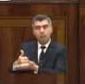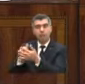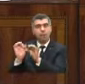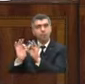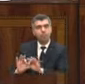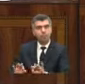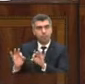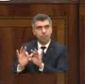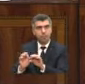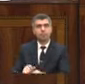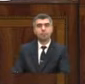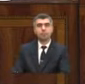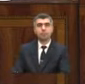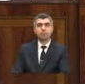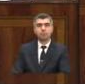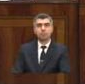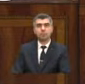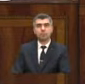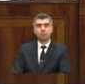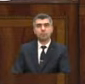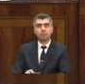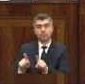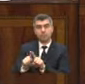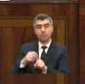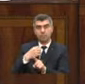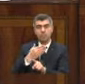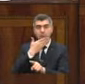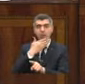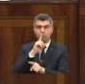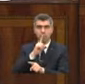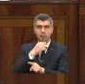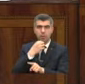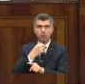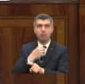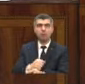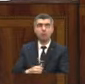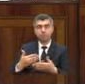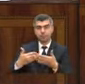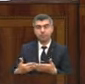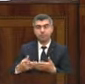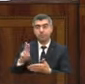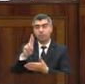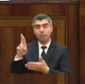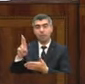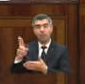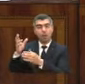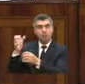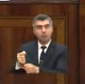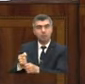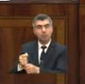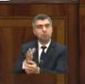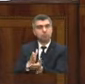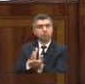ولهذا هاد الامور هذه بالرغم من ان الحمد لله الامور الان بالتوجيهات ديال صاحب الجلاله امور راها